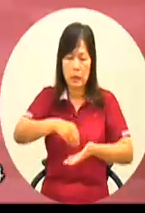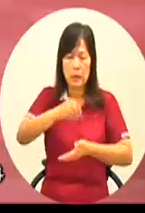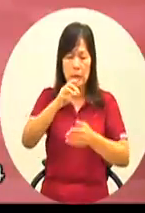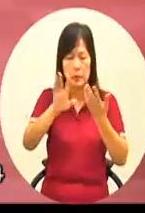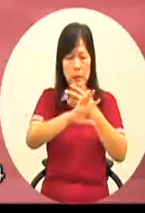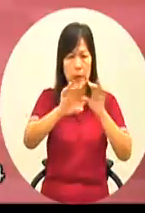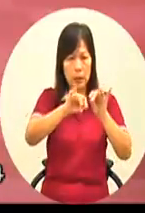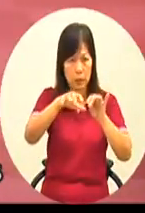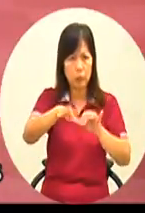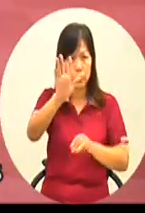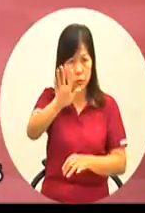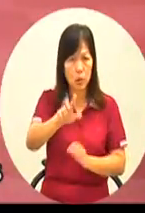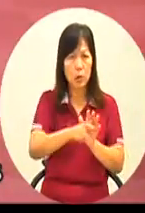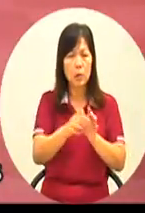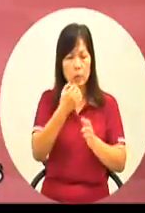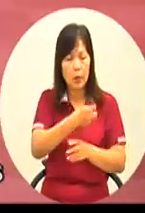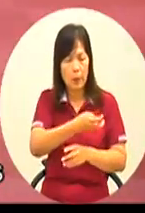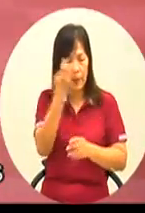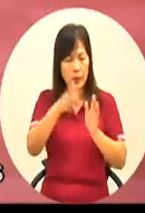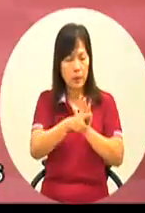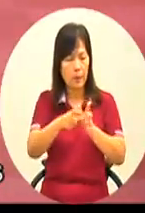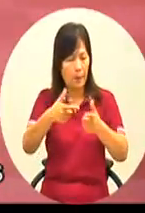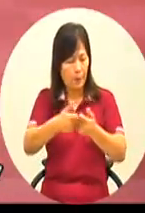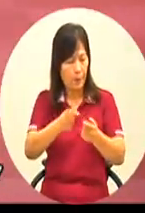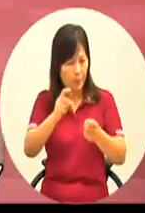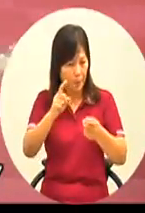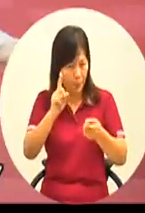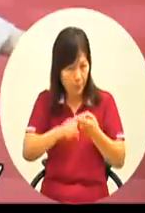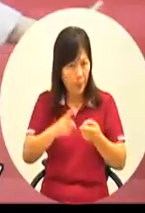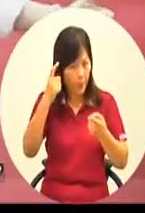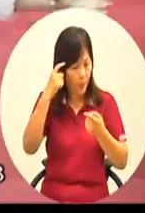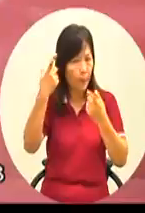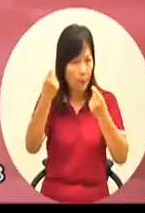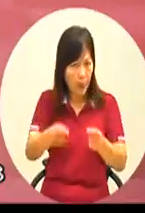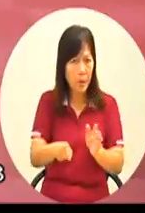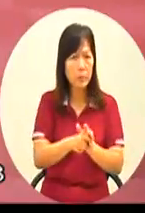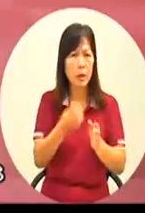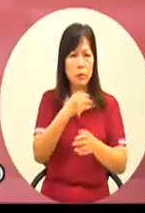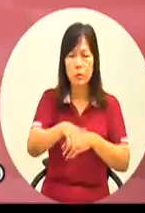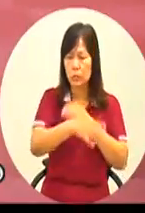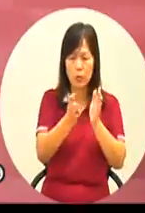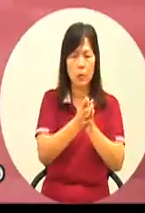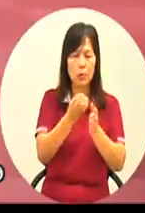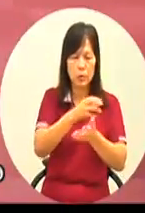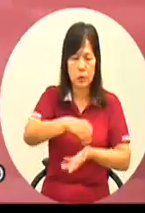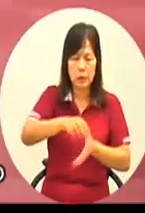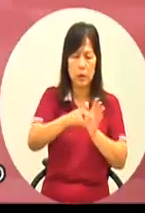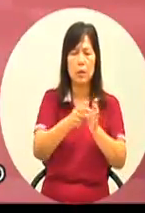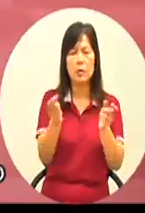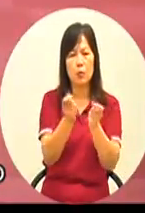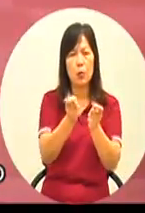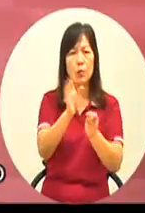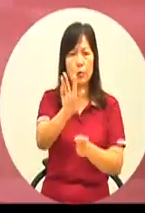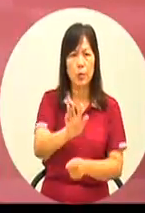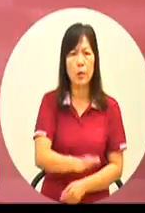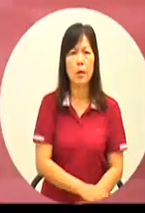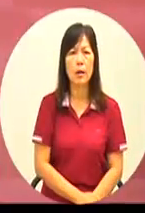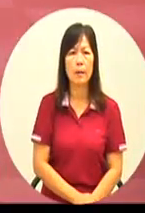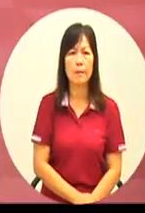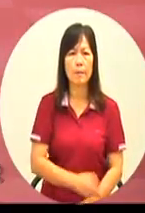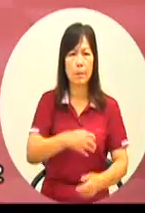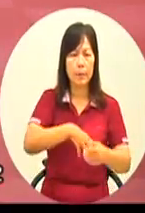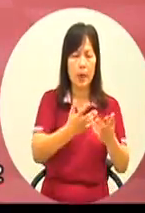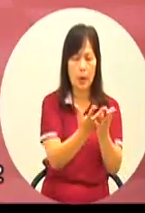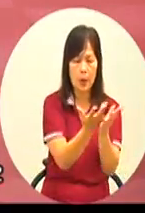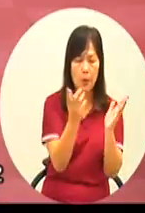是我们发现很巧合，因为我提到的跟他所提到的整个都是在美术馆跟内围特区，那内围也是非常有文化